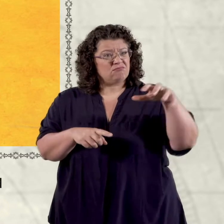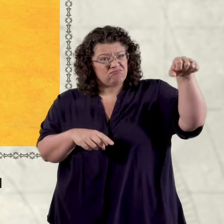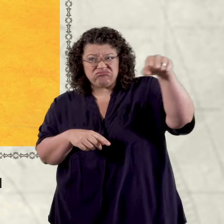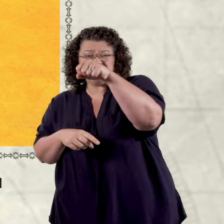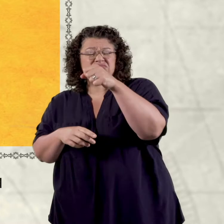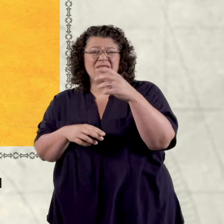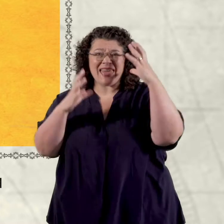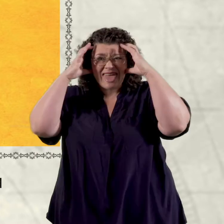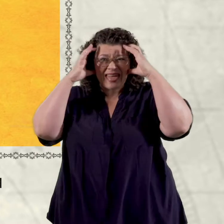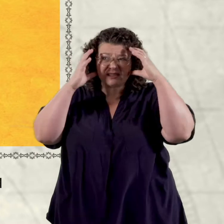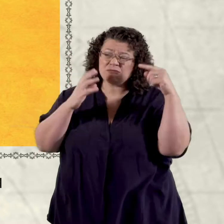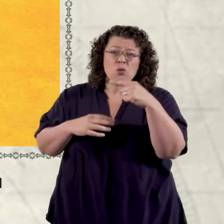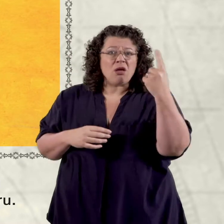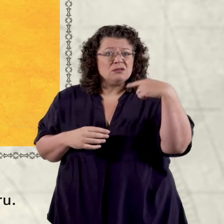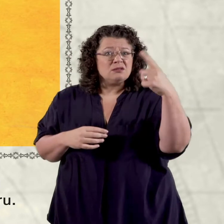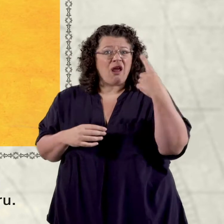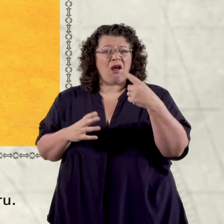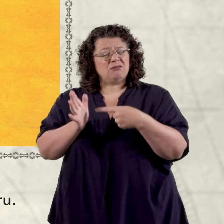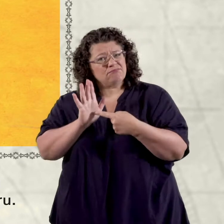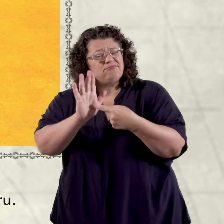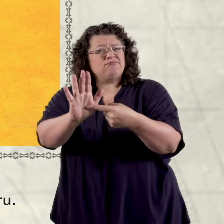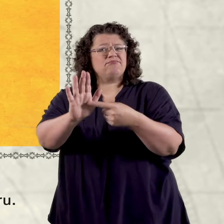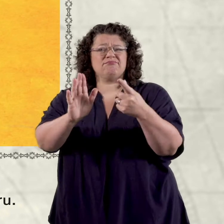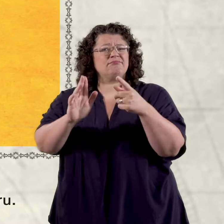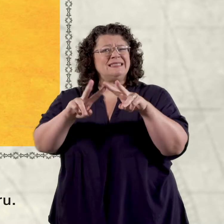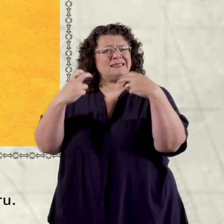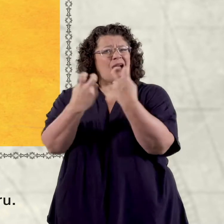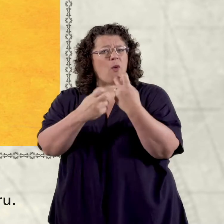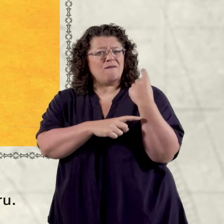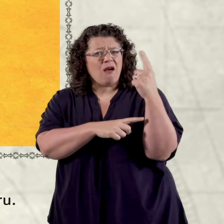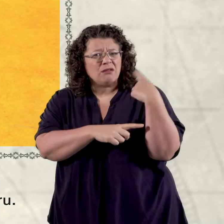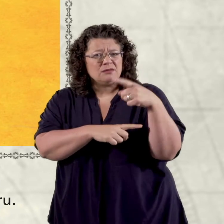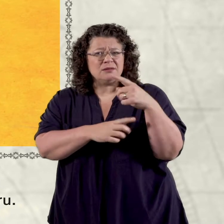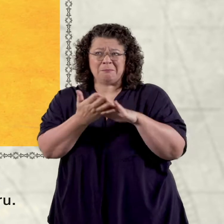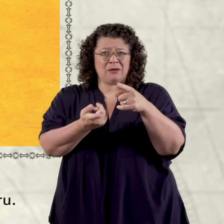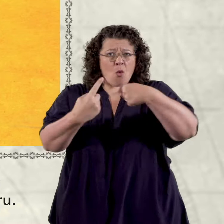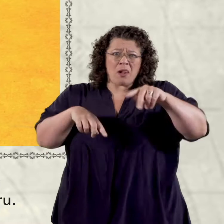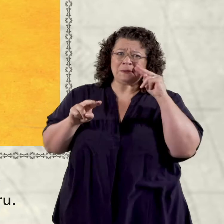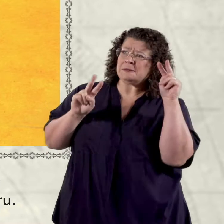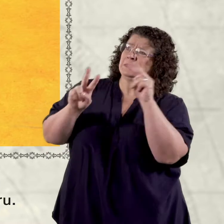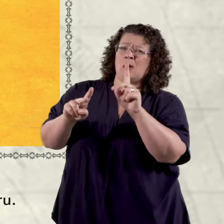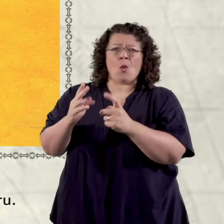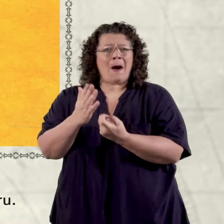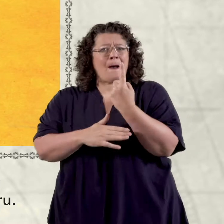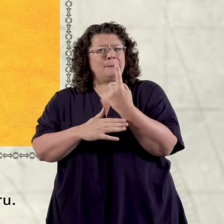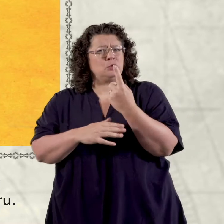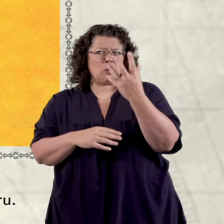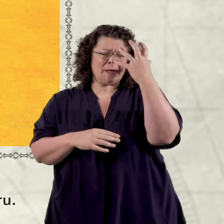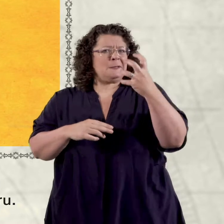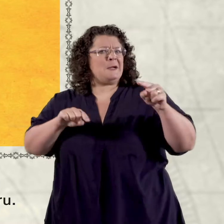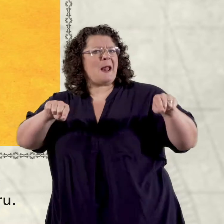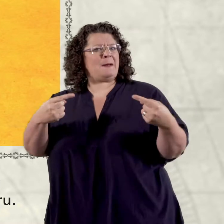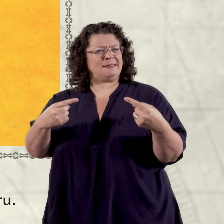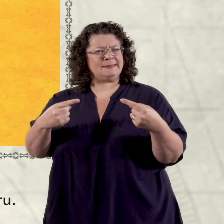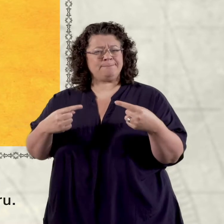Llundain. Rydw i'n gwybod hyn, gan mai fi yw Llywelyn ap Gruffudd,